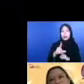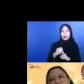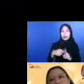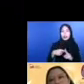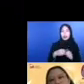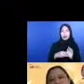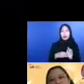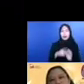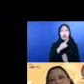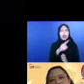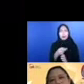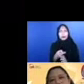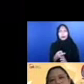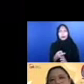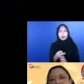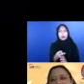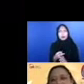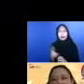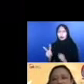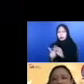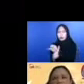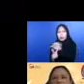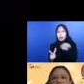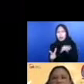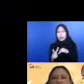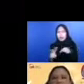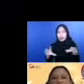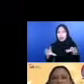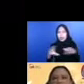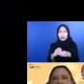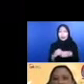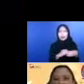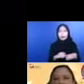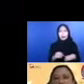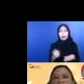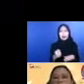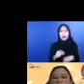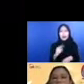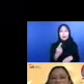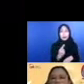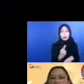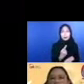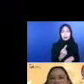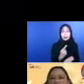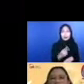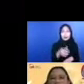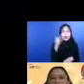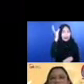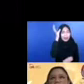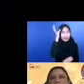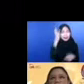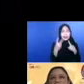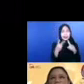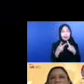bisa penetrasi? Ternyata satu, institusinya tidak diketahui. Kedua, orang yang